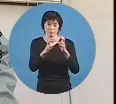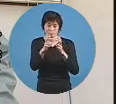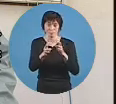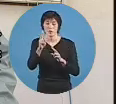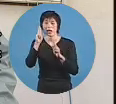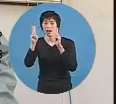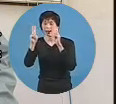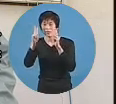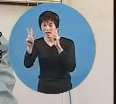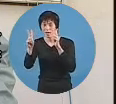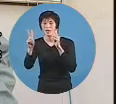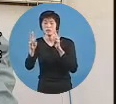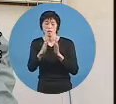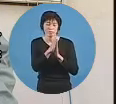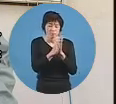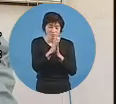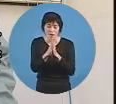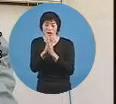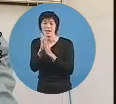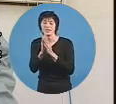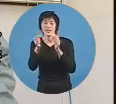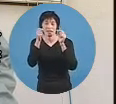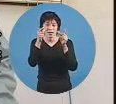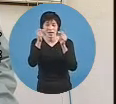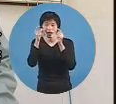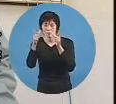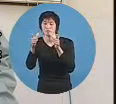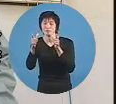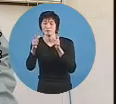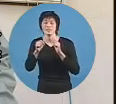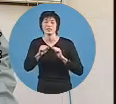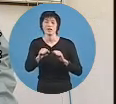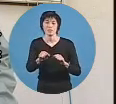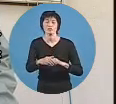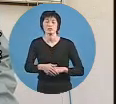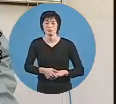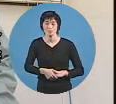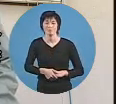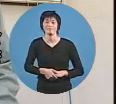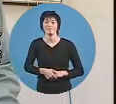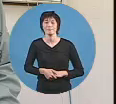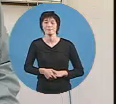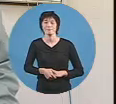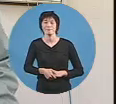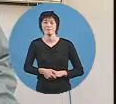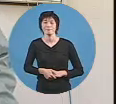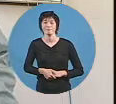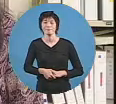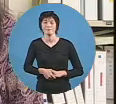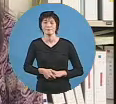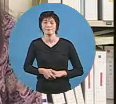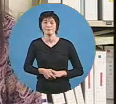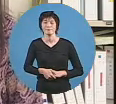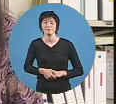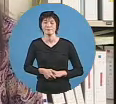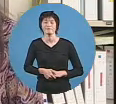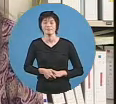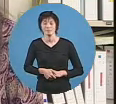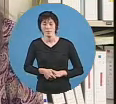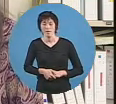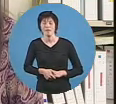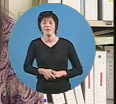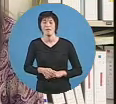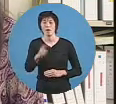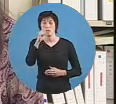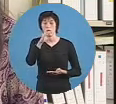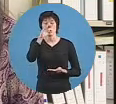ミの減量も合わせて、啓発してまいりたいということで今取り組んでおります。 やはりゴミ減